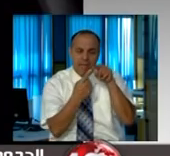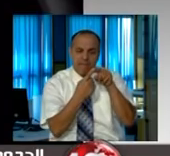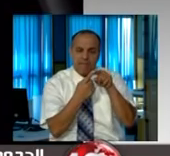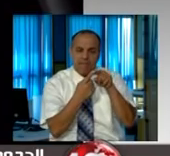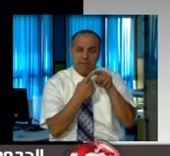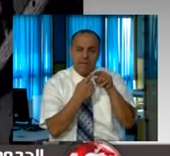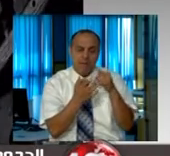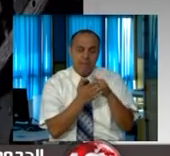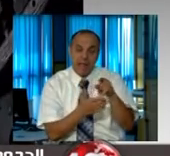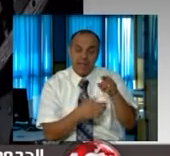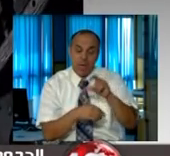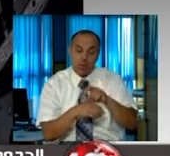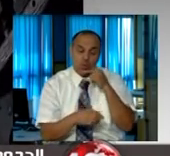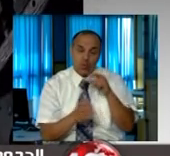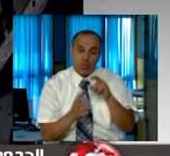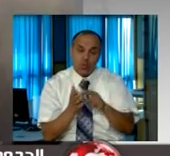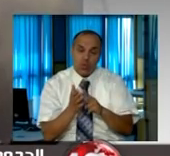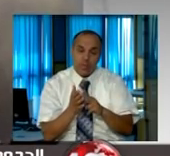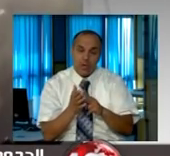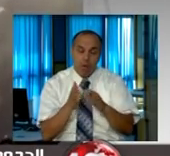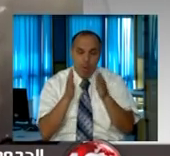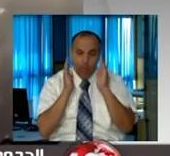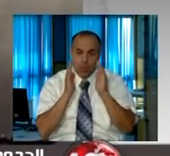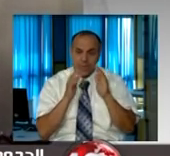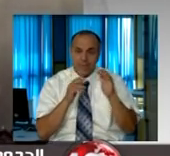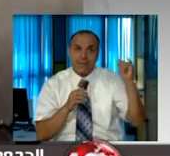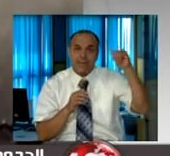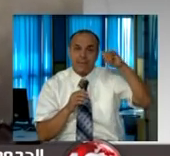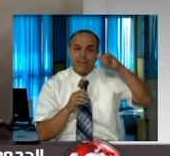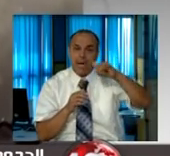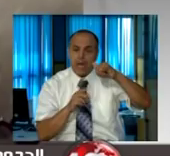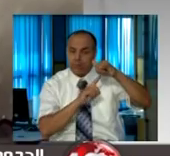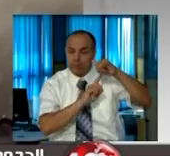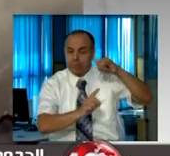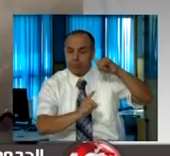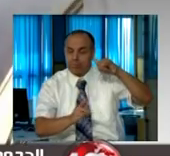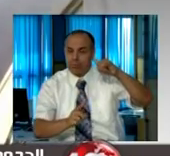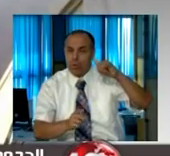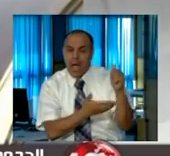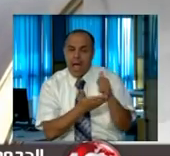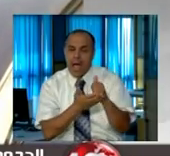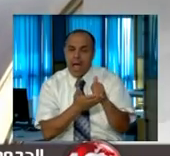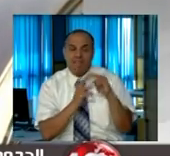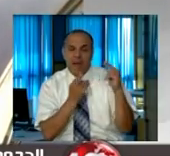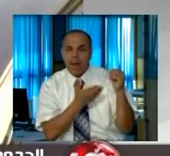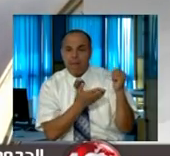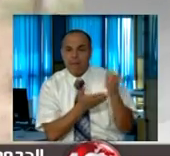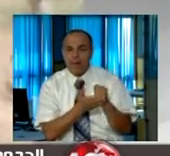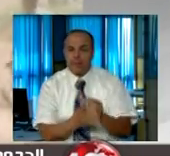في جرابلس، تلا ذلك غارات مركزة من سلاح الجوي على المدينة بإسناد من التحالف الدولي.